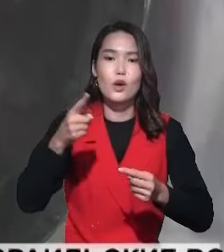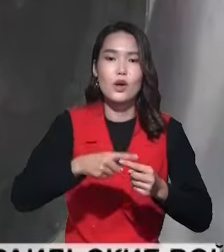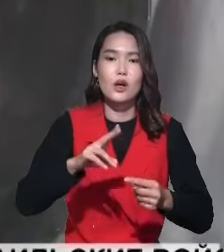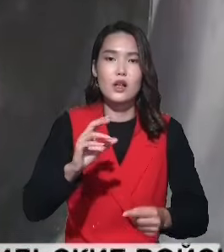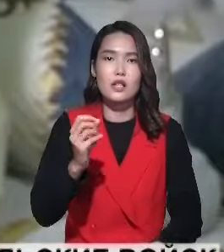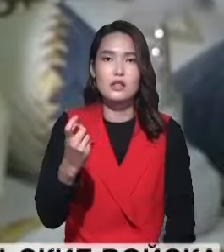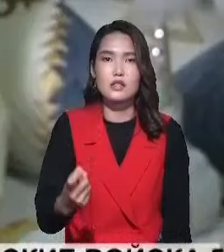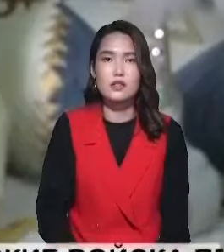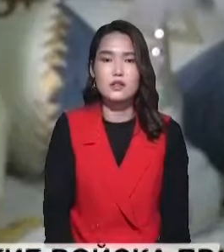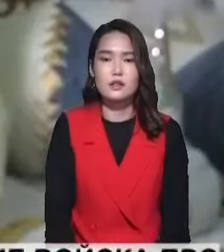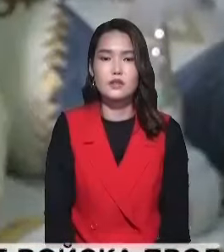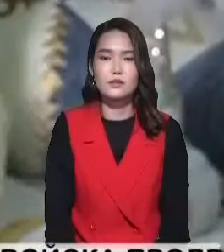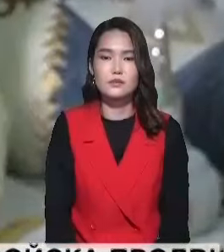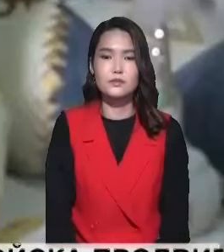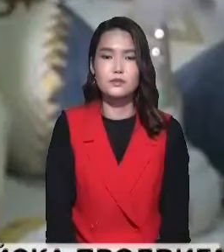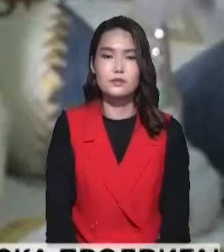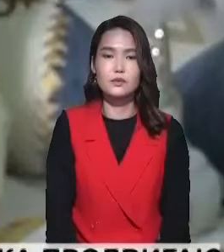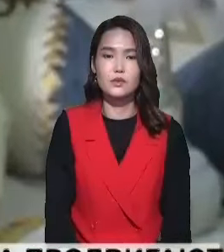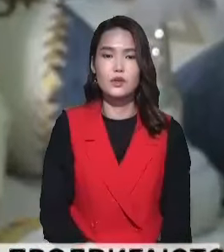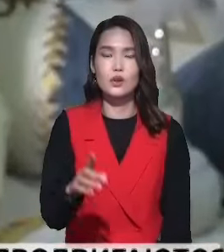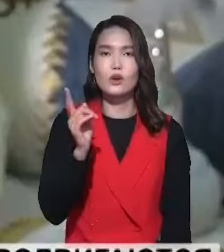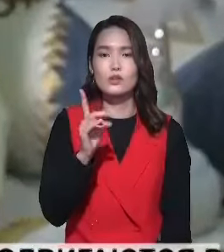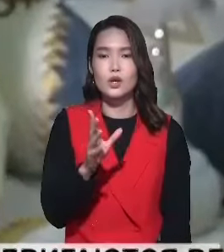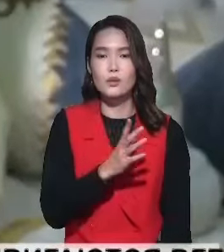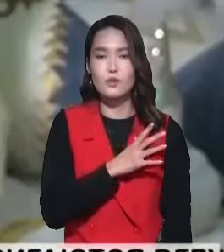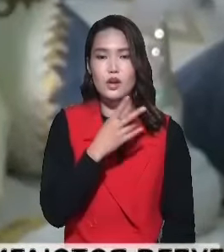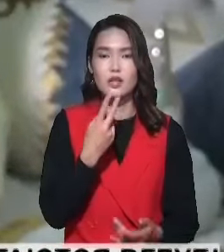цеха. Осужденные работают на качество. Они